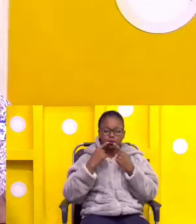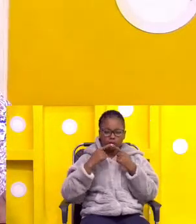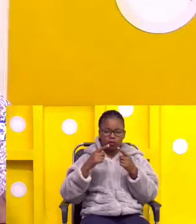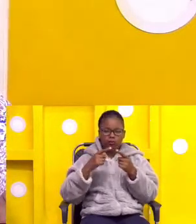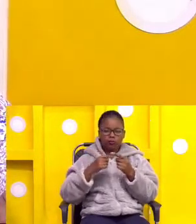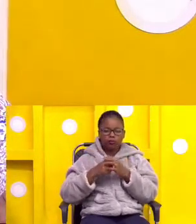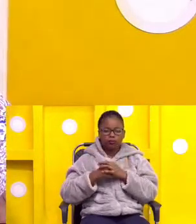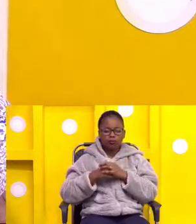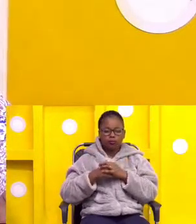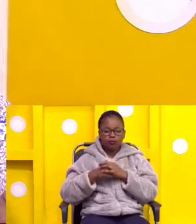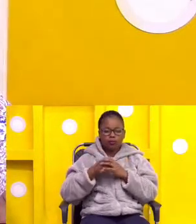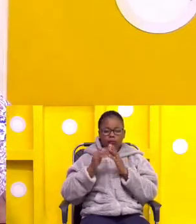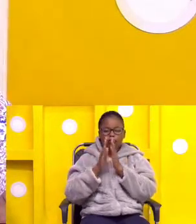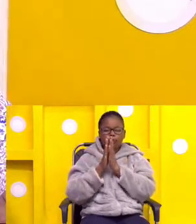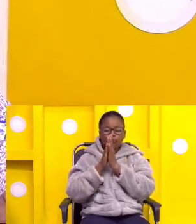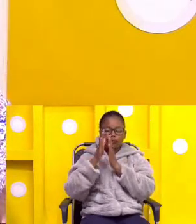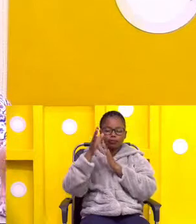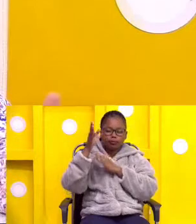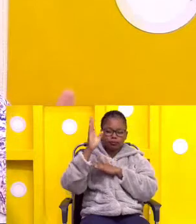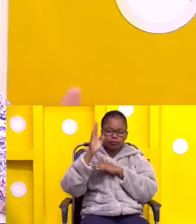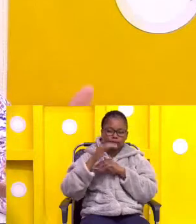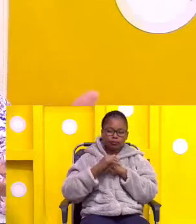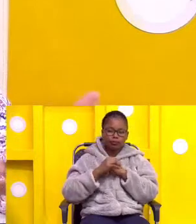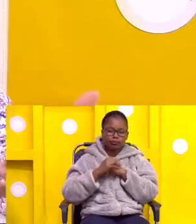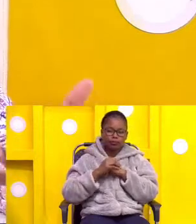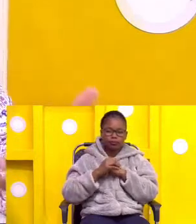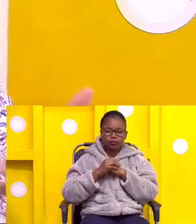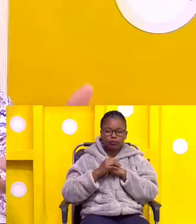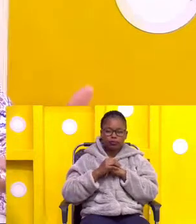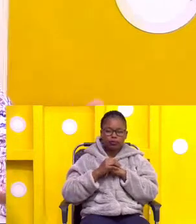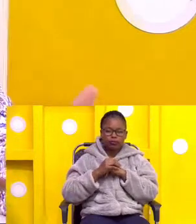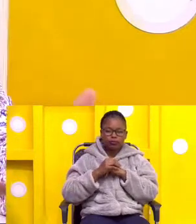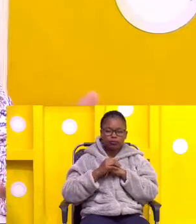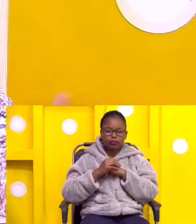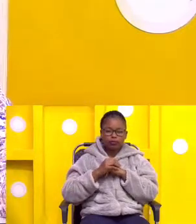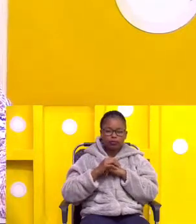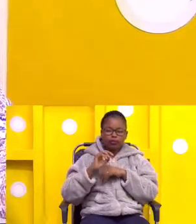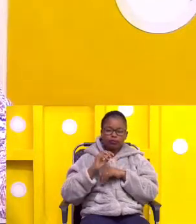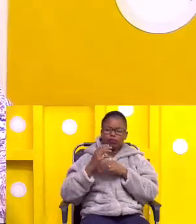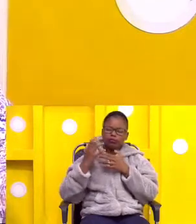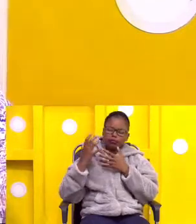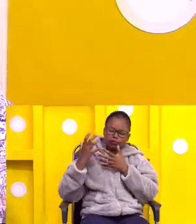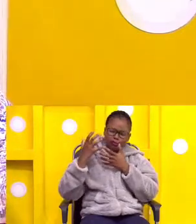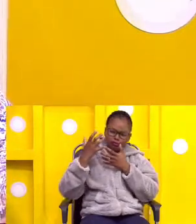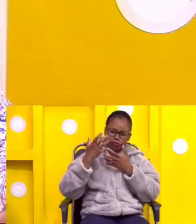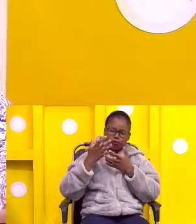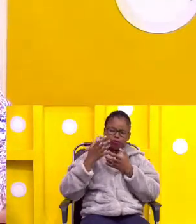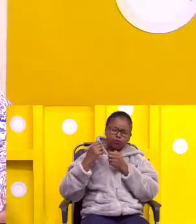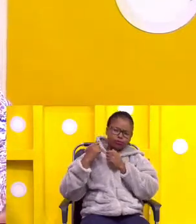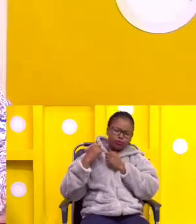bwana asifiwe sana ngĩmera tũkuithĩtio mũrigo no tũtiraũtaũkwo